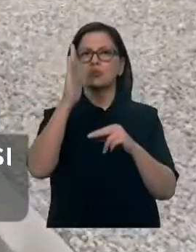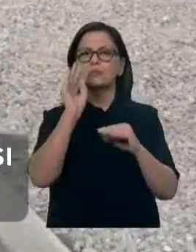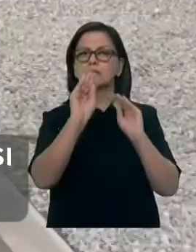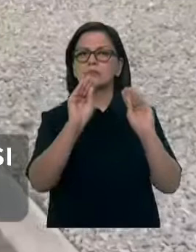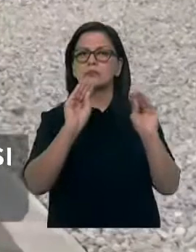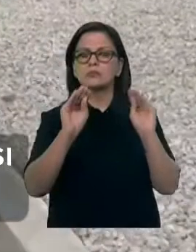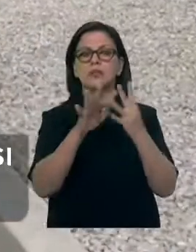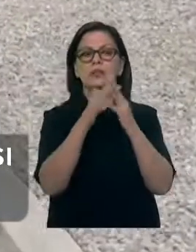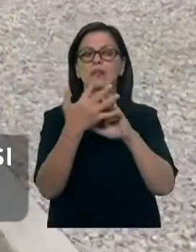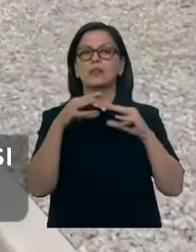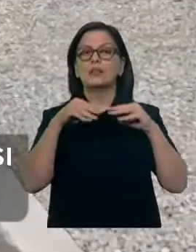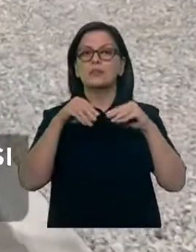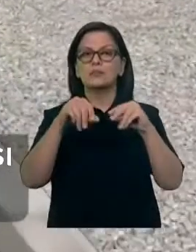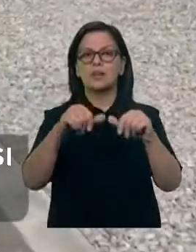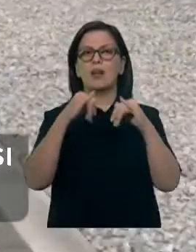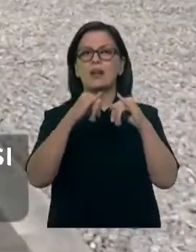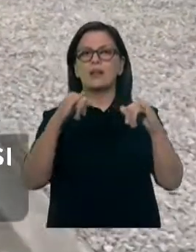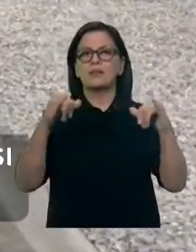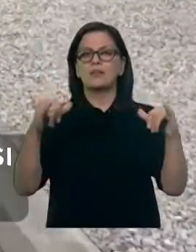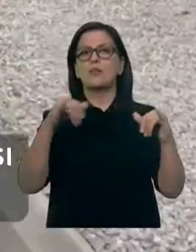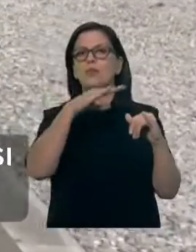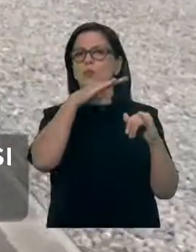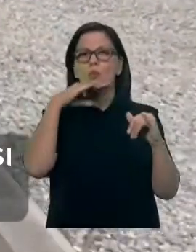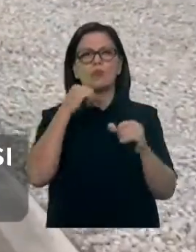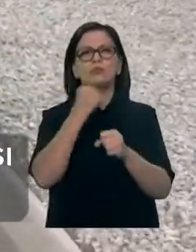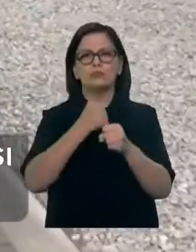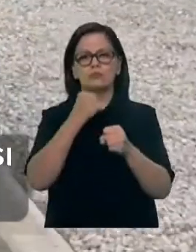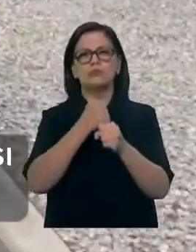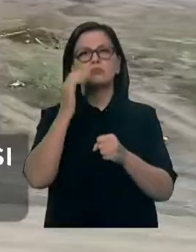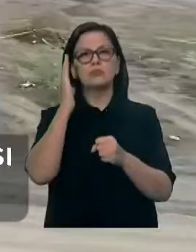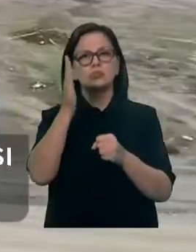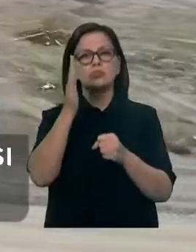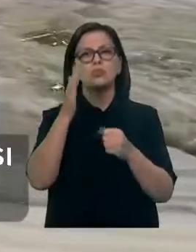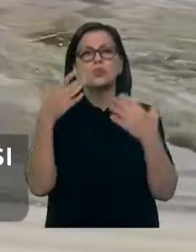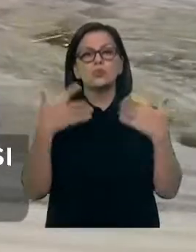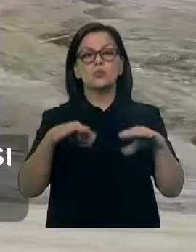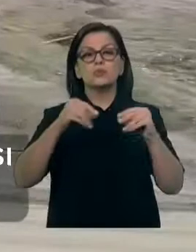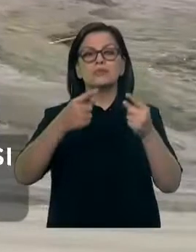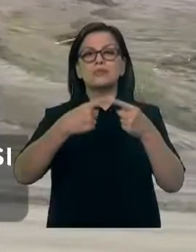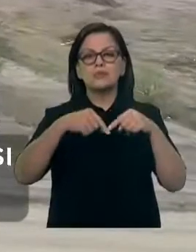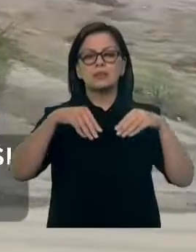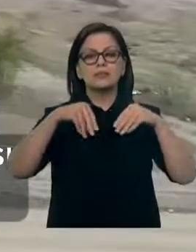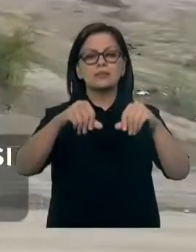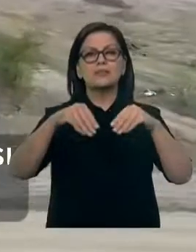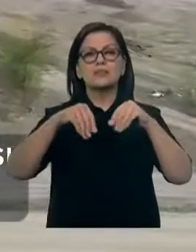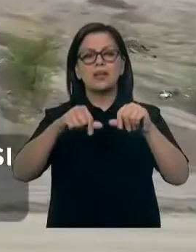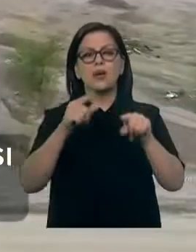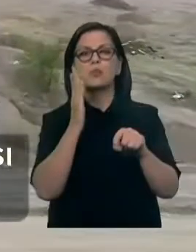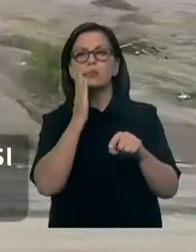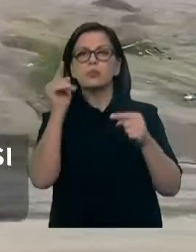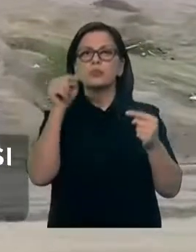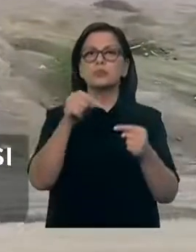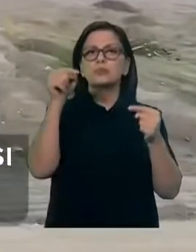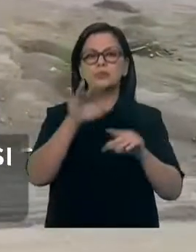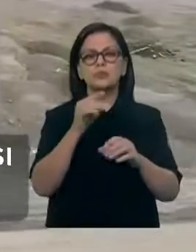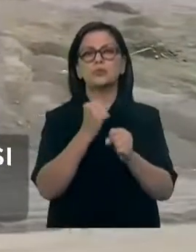kənd təsərrüfatının təşkili və inkişafı ilə bağlı da bir sıra işlər görüləcək. Artıq torpaq sahələrinin əkinə yararlılığı qiymətləndirilib və